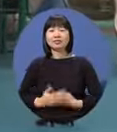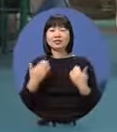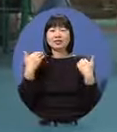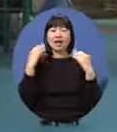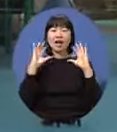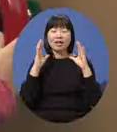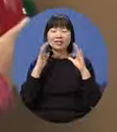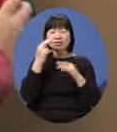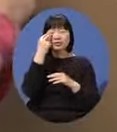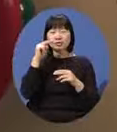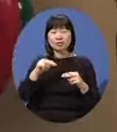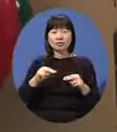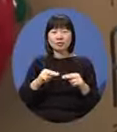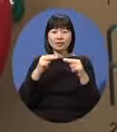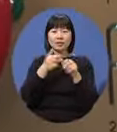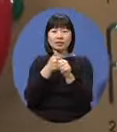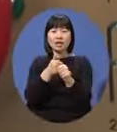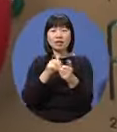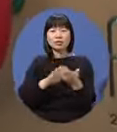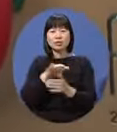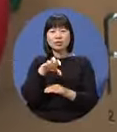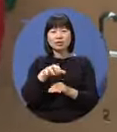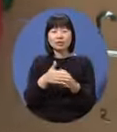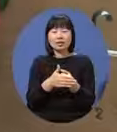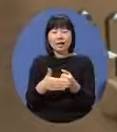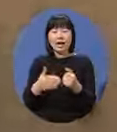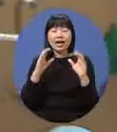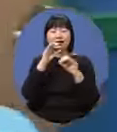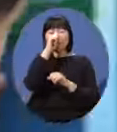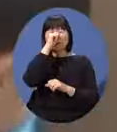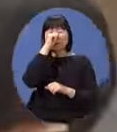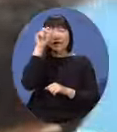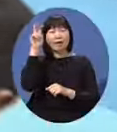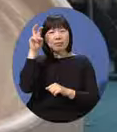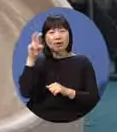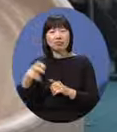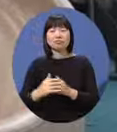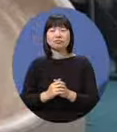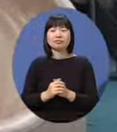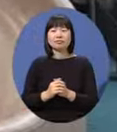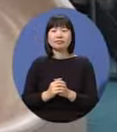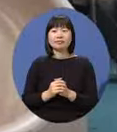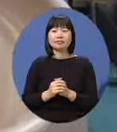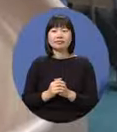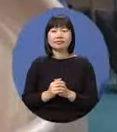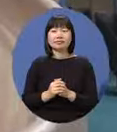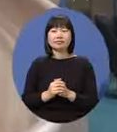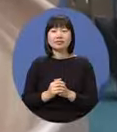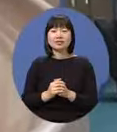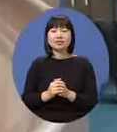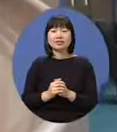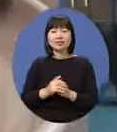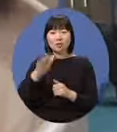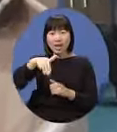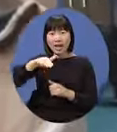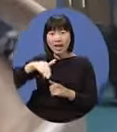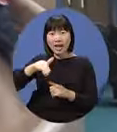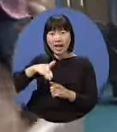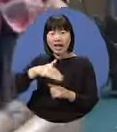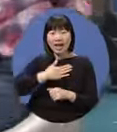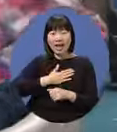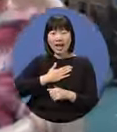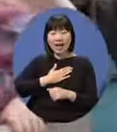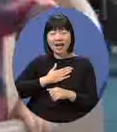어린이들 눈높이에 맞게끔 마련된 놀이터라서 아이들이 굉장히 좋아하더라고요. 이리 엄마한테 내려와. 그렇지.